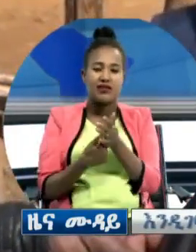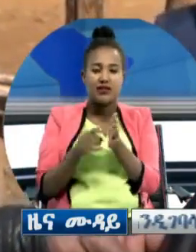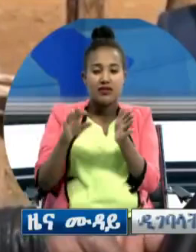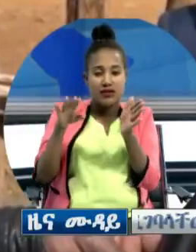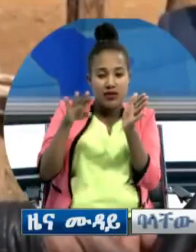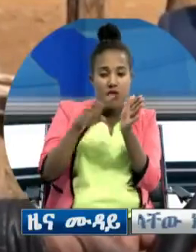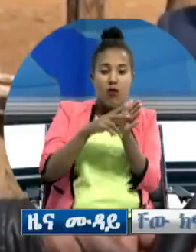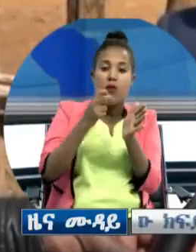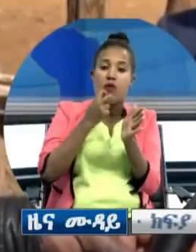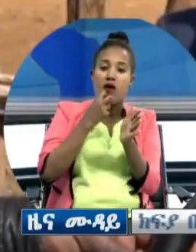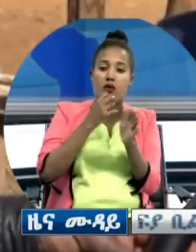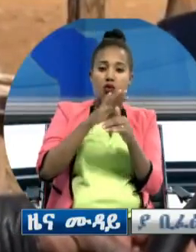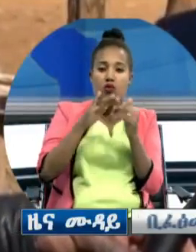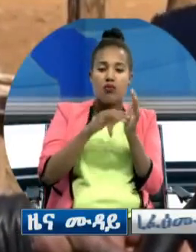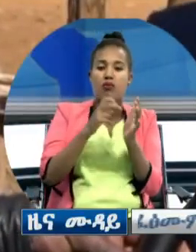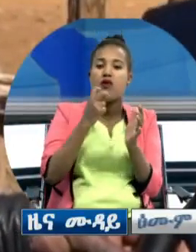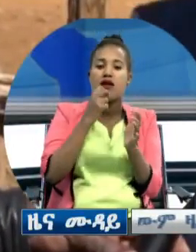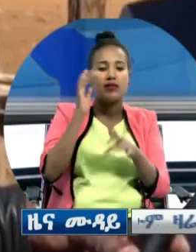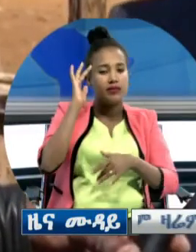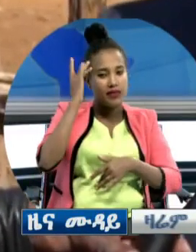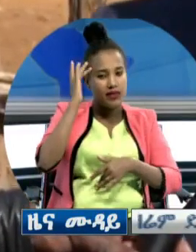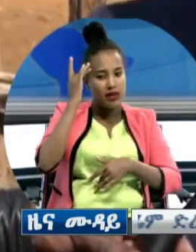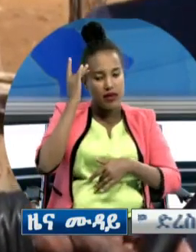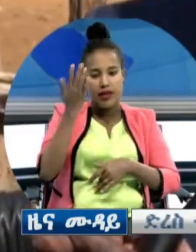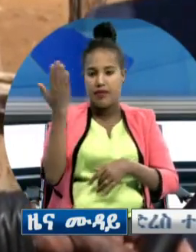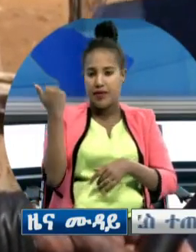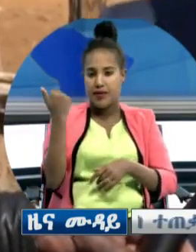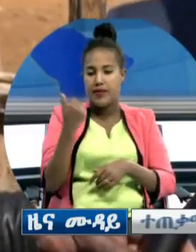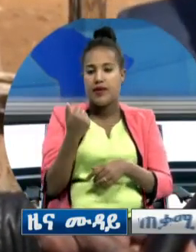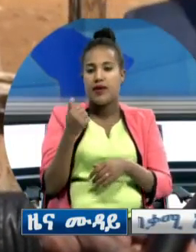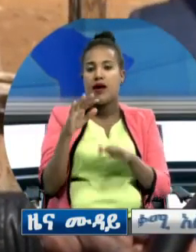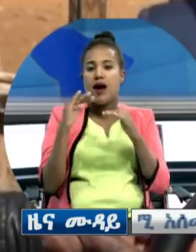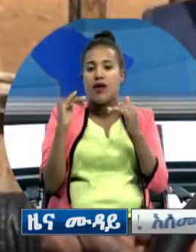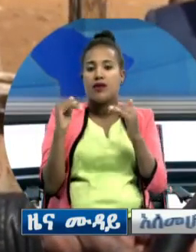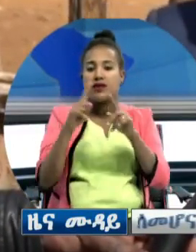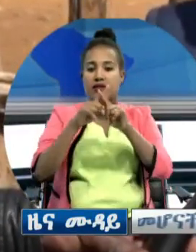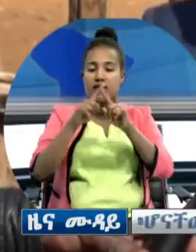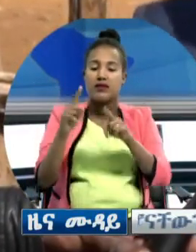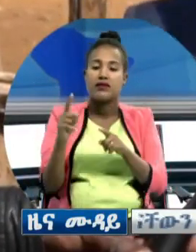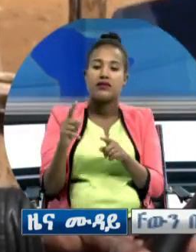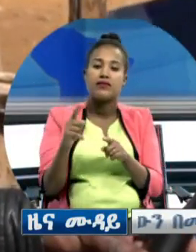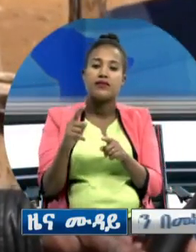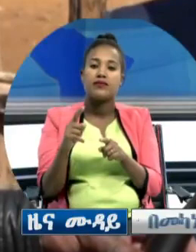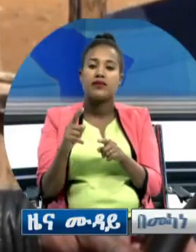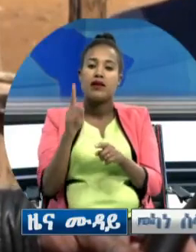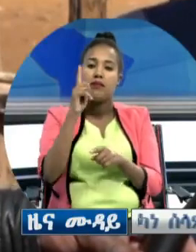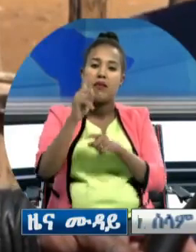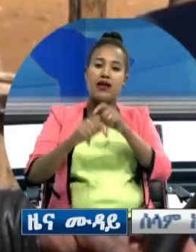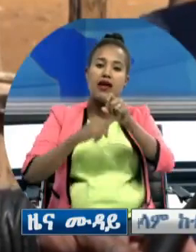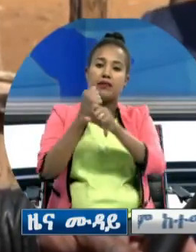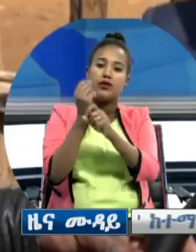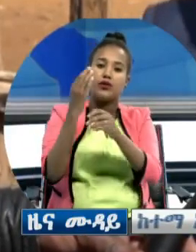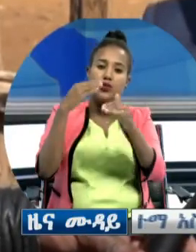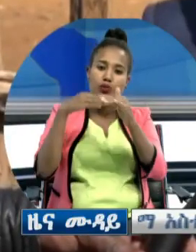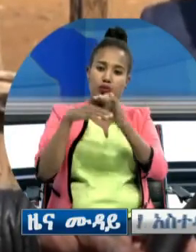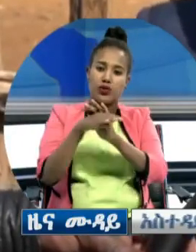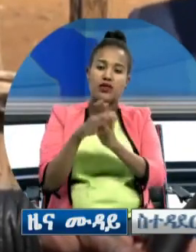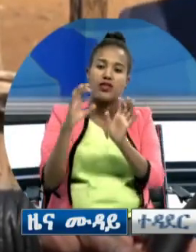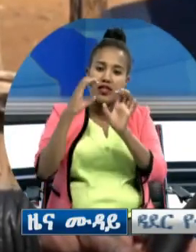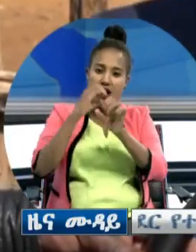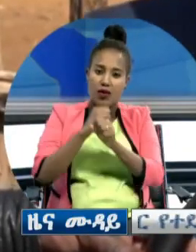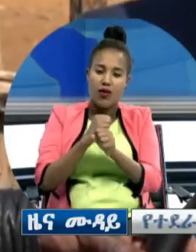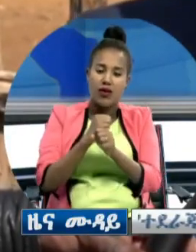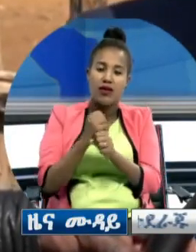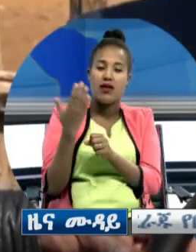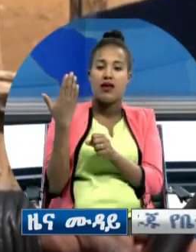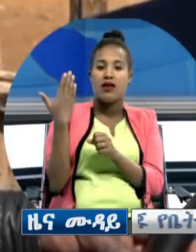እየተጠቀምነ ብዙ ሰው በውሃ በሽታ ነው እየተበከለ ያለ እና ያው አሁን ግን እንግዲህ ያው በአንድ ዓመት ውስጥ ተጠናቋል። ያው